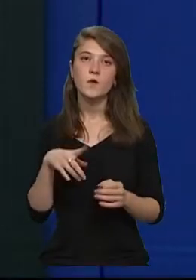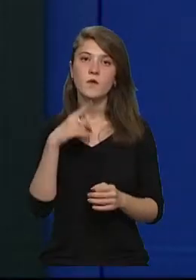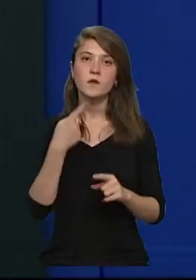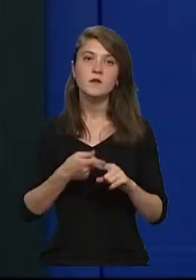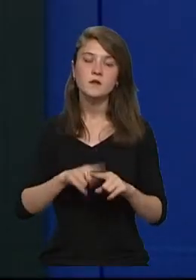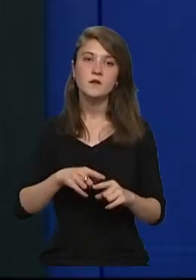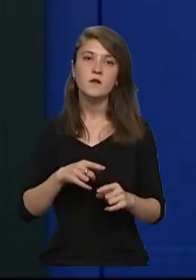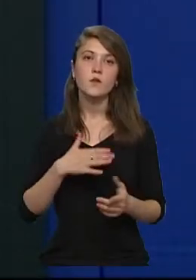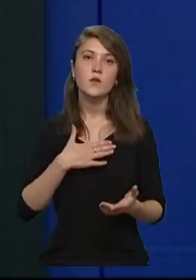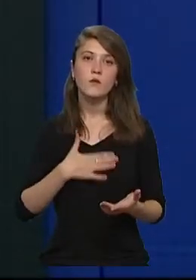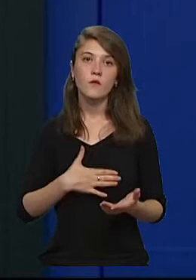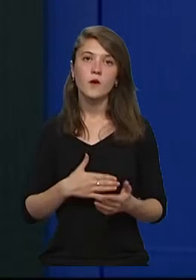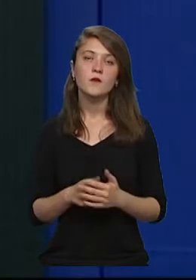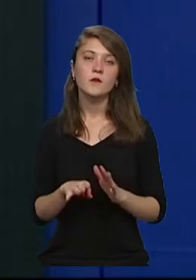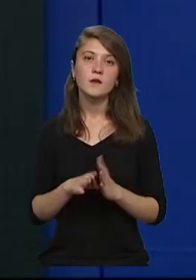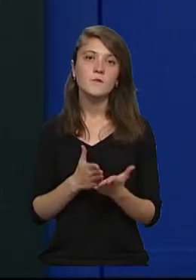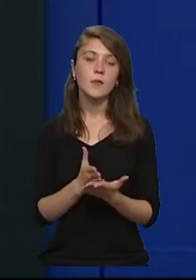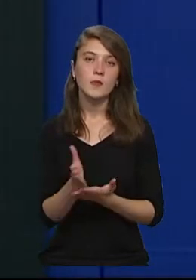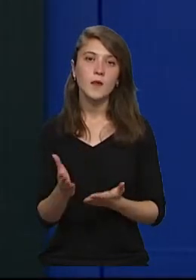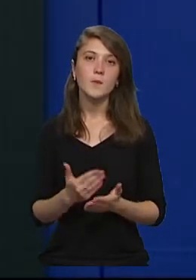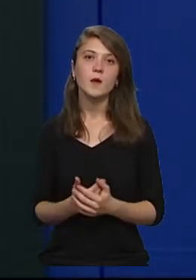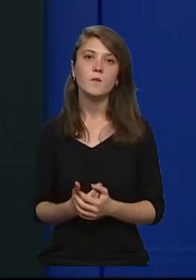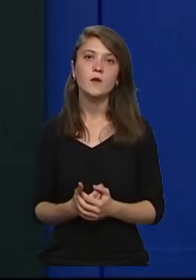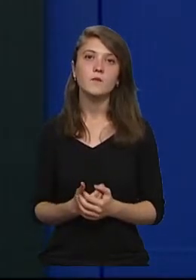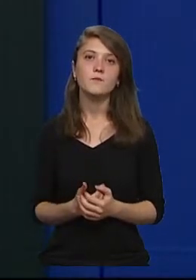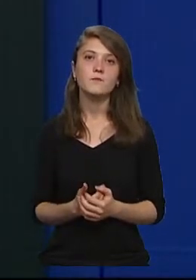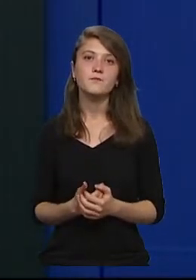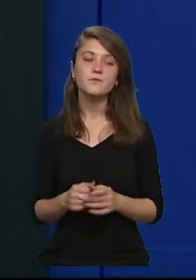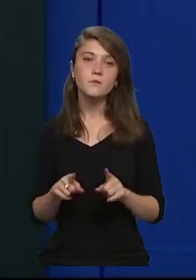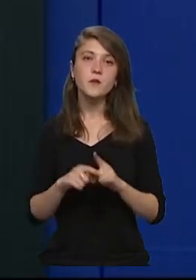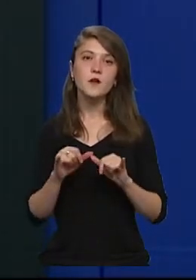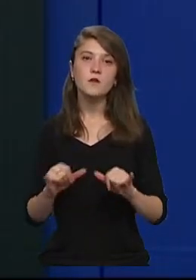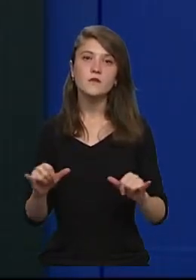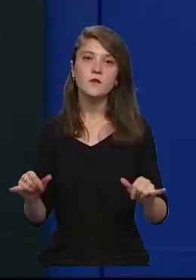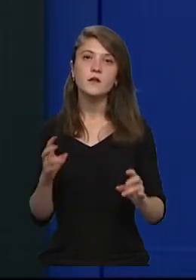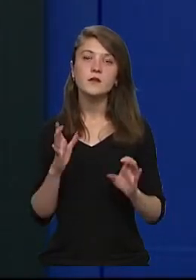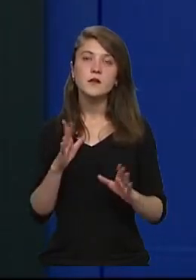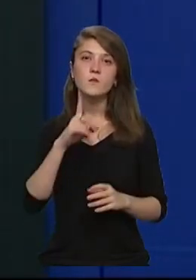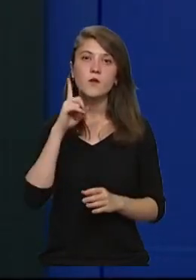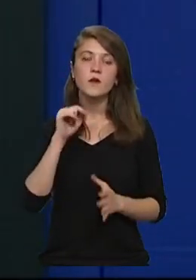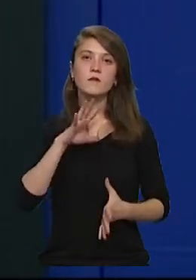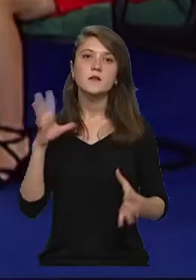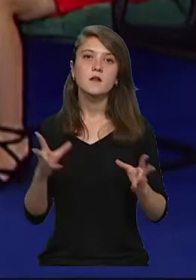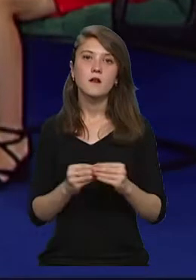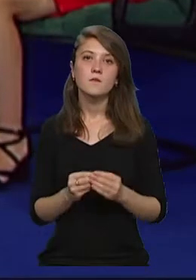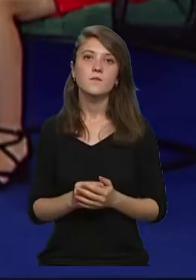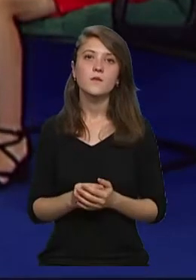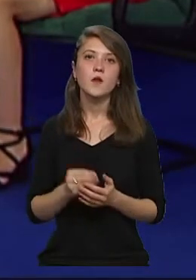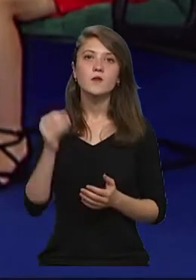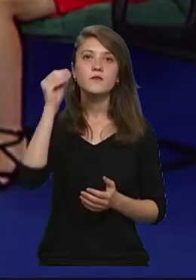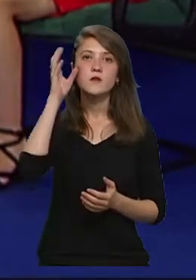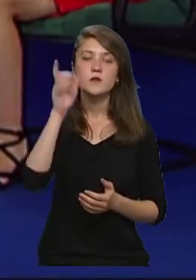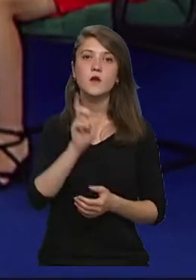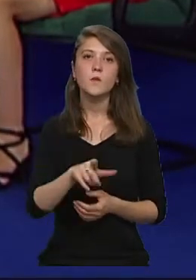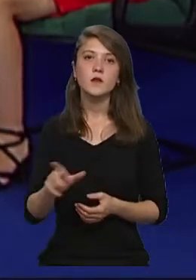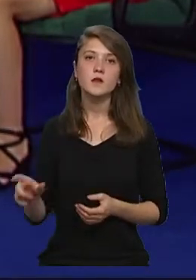доволі перспективний напрямок з точки зору розвитку не тільки молоді, взагалі освіченості громадян, тому що